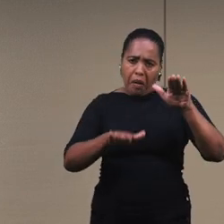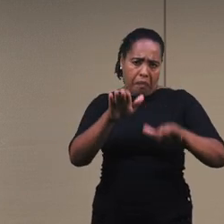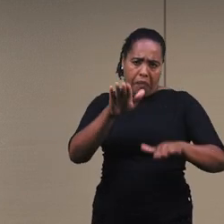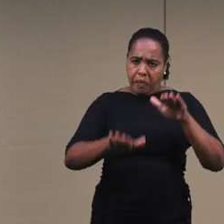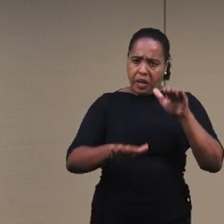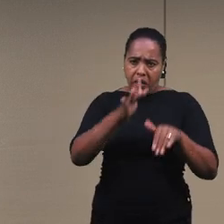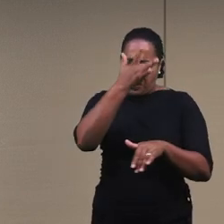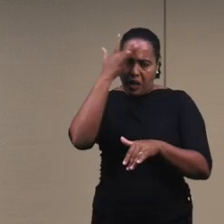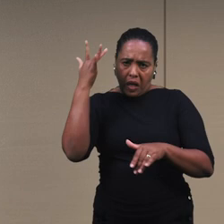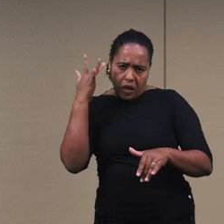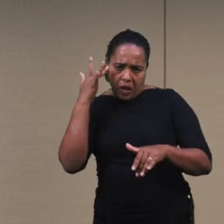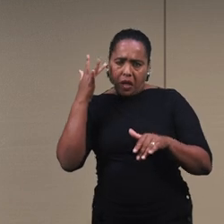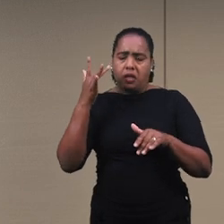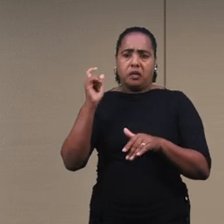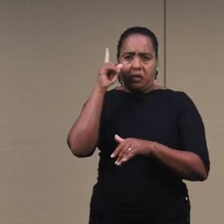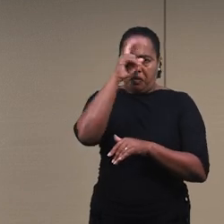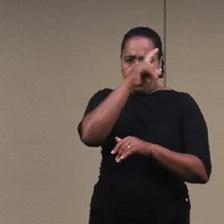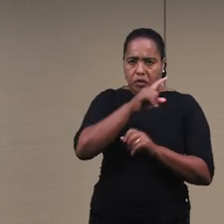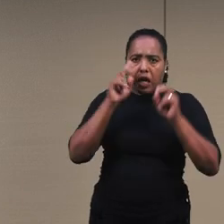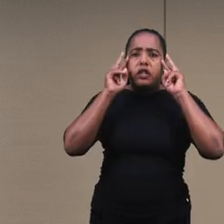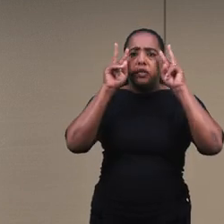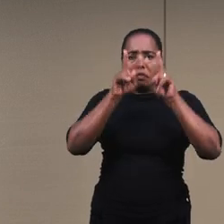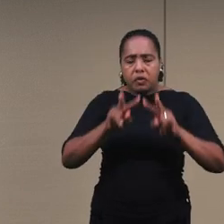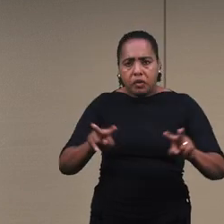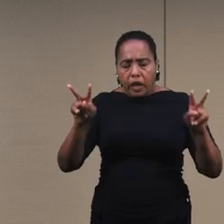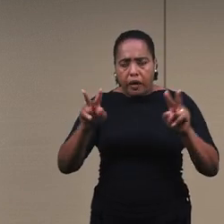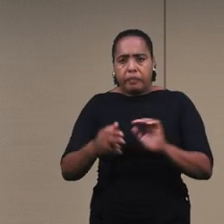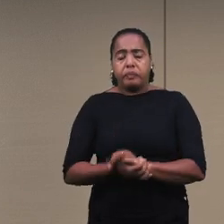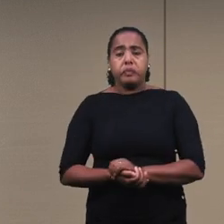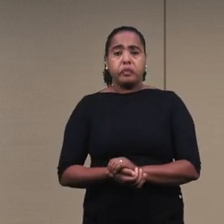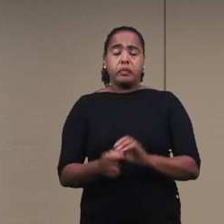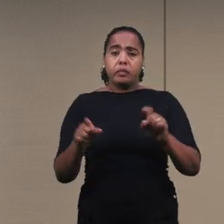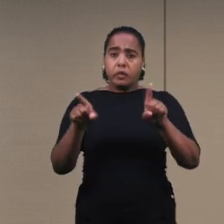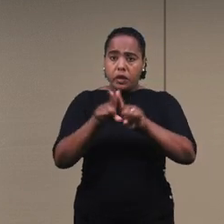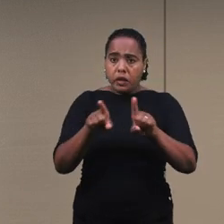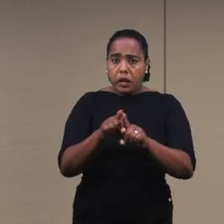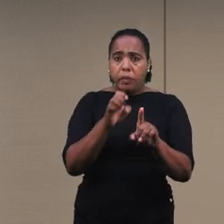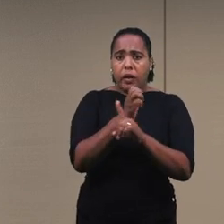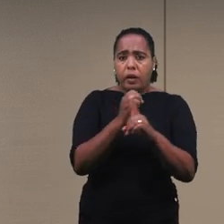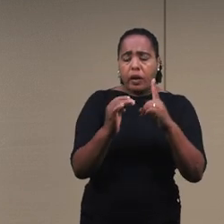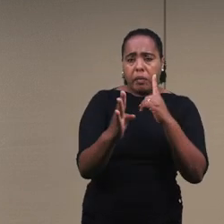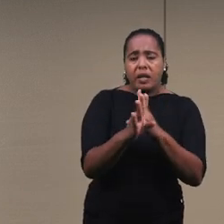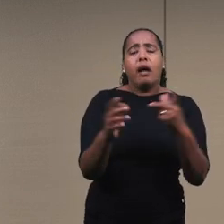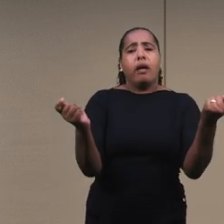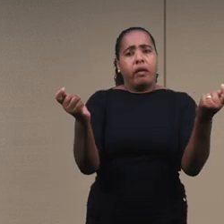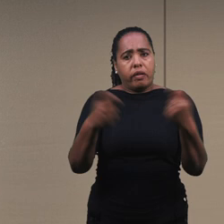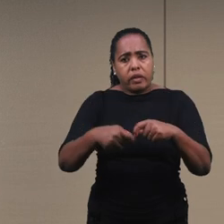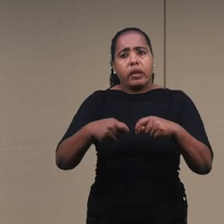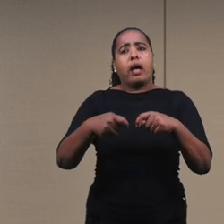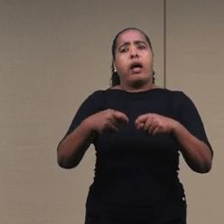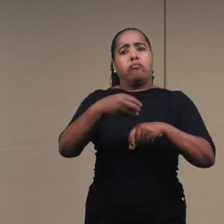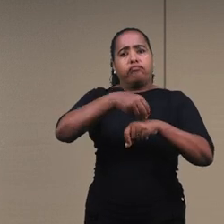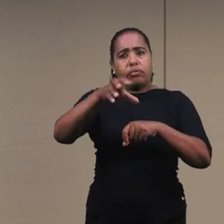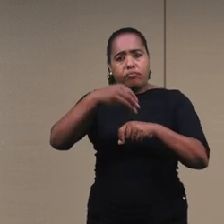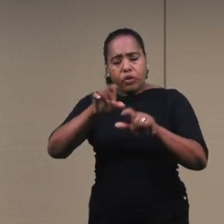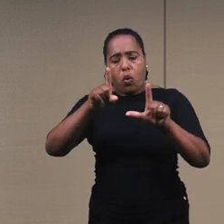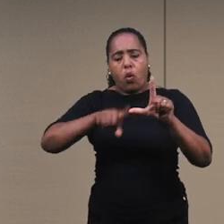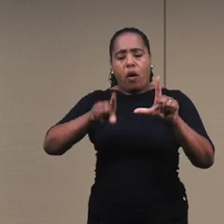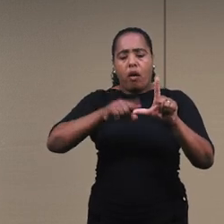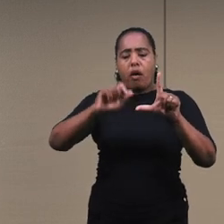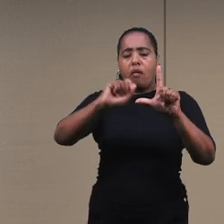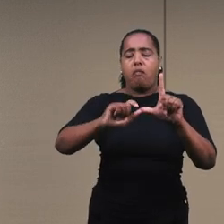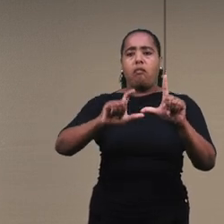Le matériel de les BD aussi la partie des dessins écrits peut être disponibilisée avec une